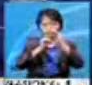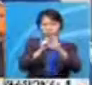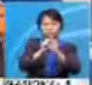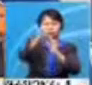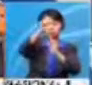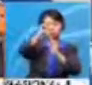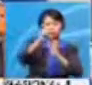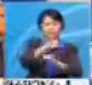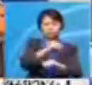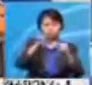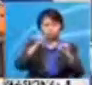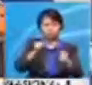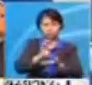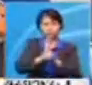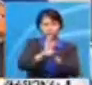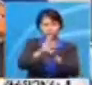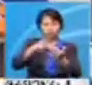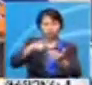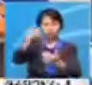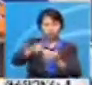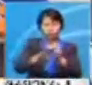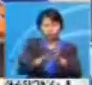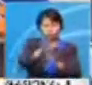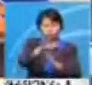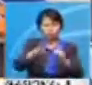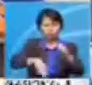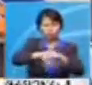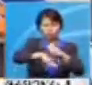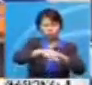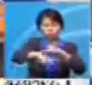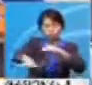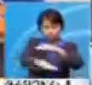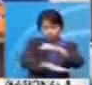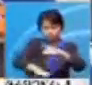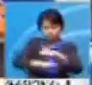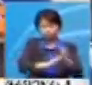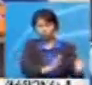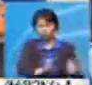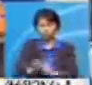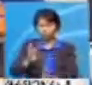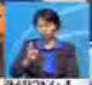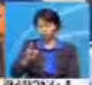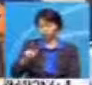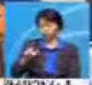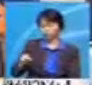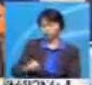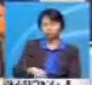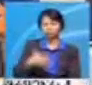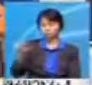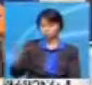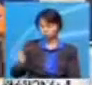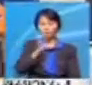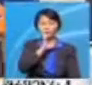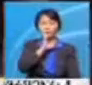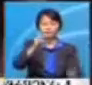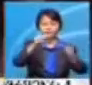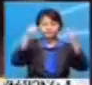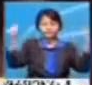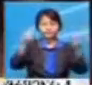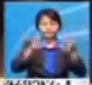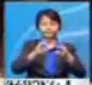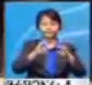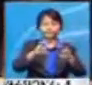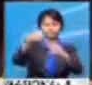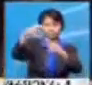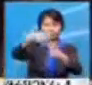tinggi Ia juga dapat membantu program pembangunan bola sepak akar umbi yang diselia fas Beliau berkata demikian pada Majlis perasmian